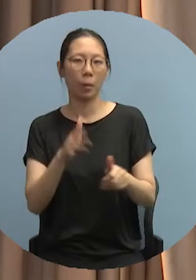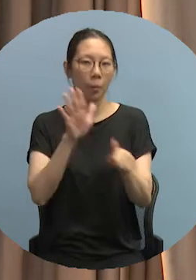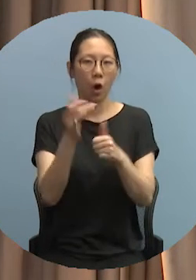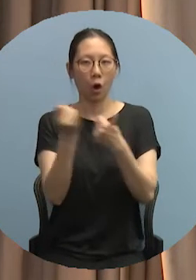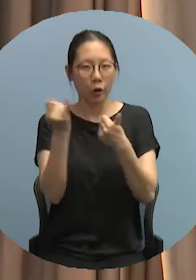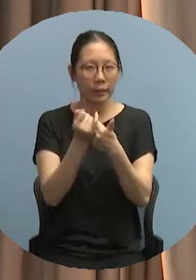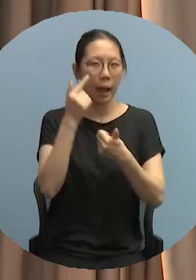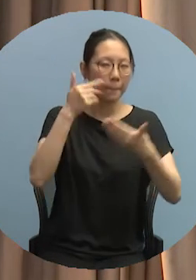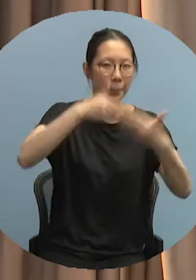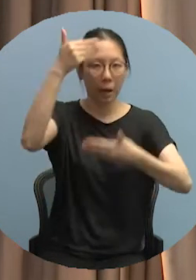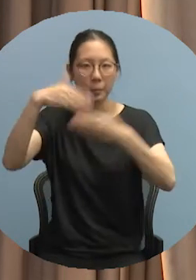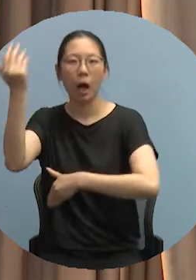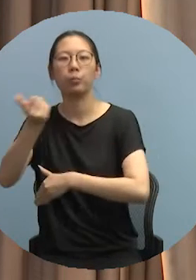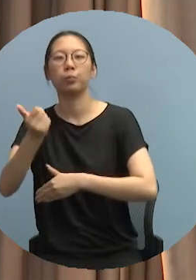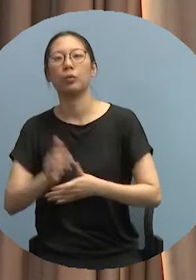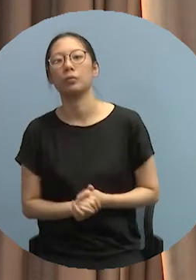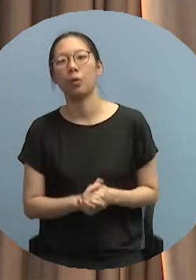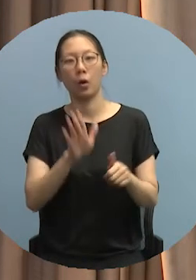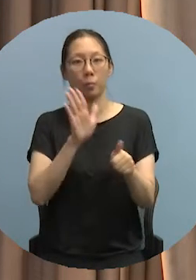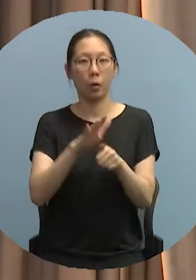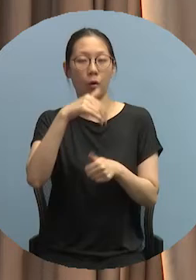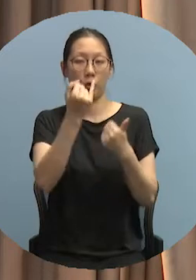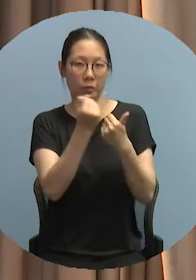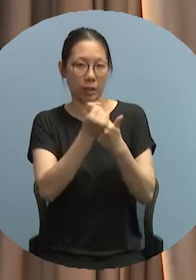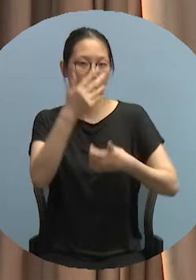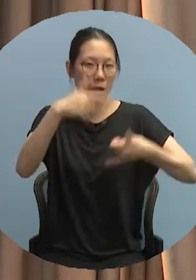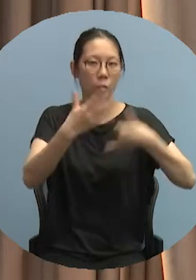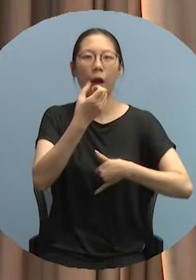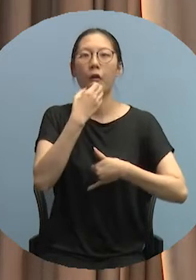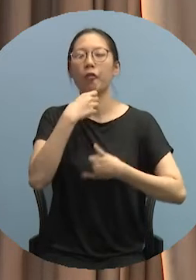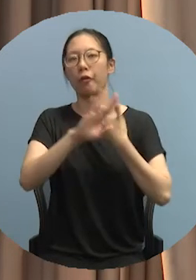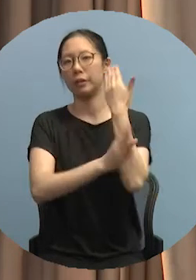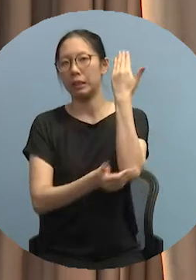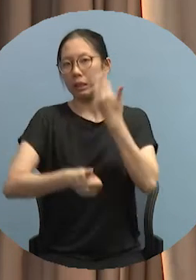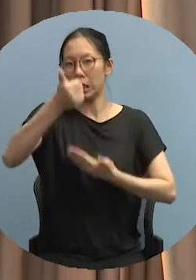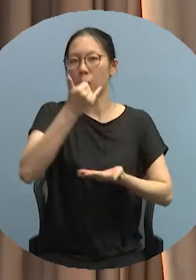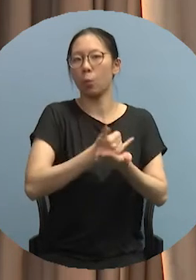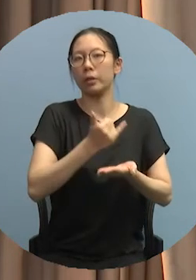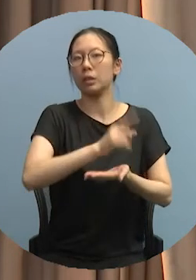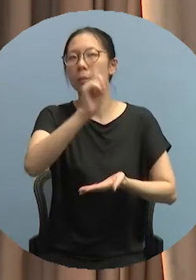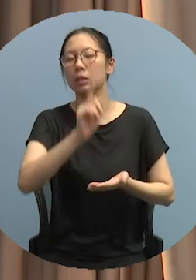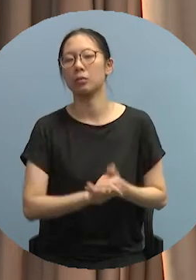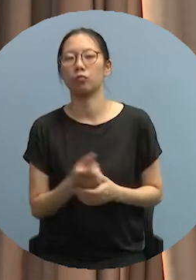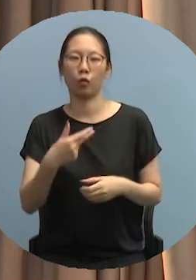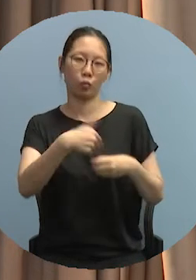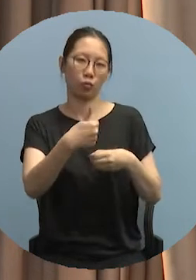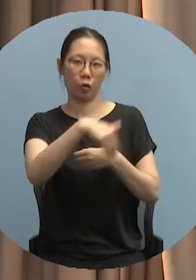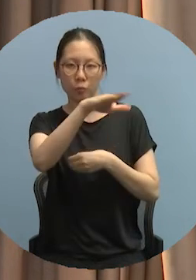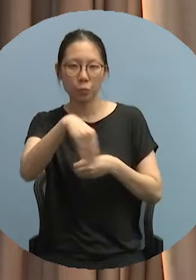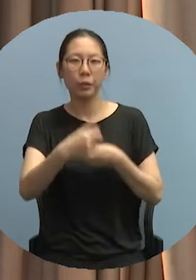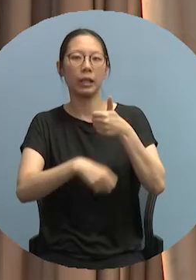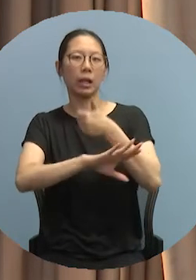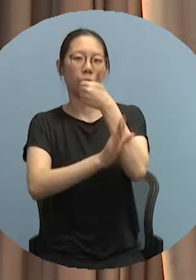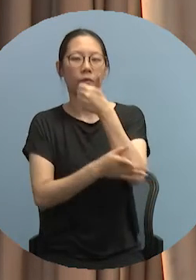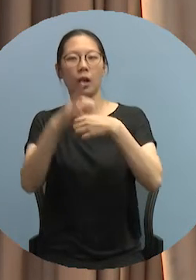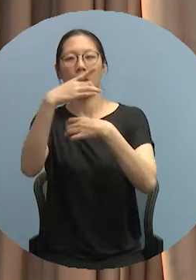才能夠啟迪學生，幫助他們正確認識香港的憲制地位，培養他們對